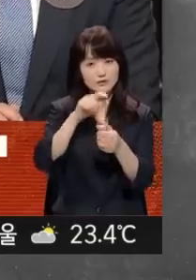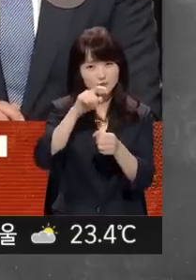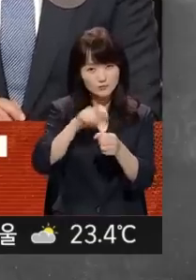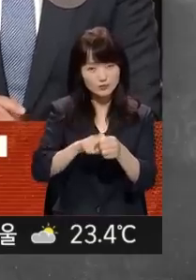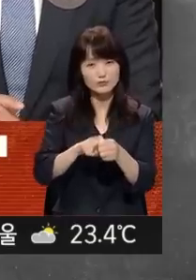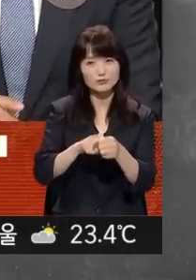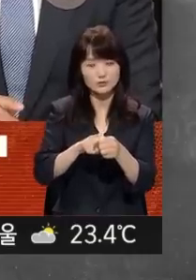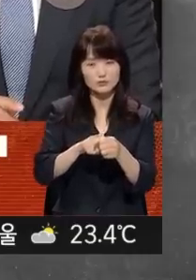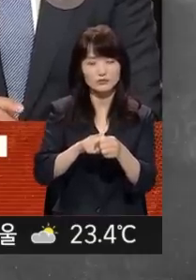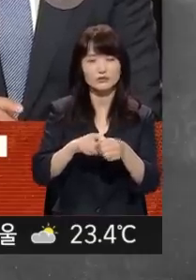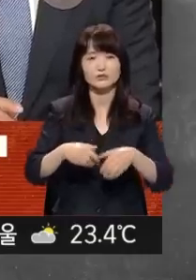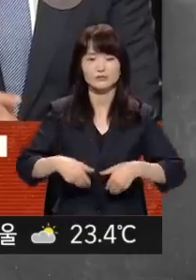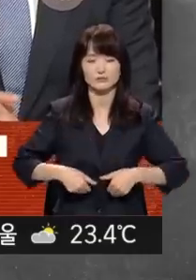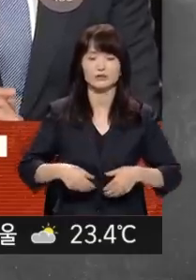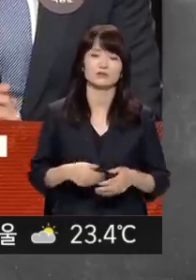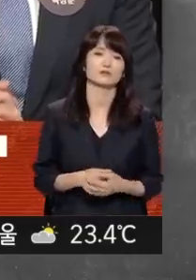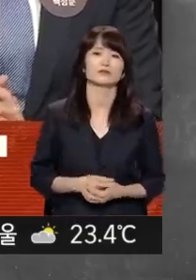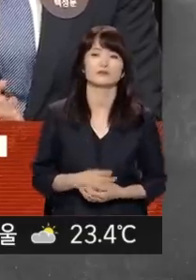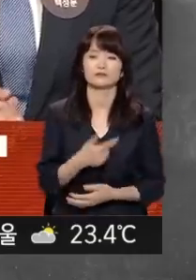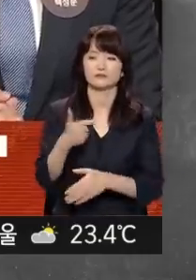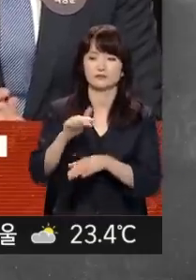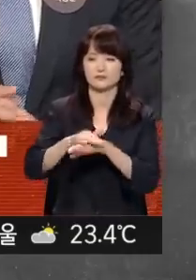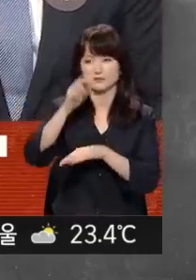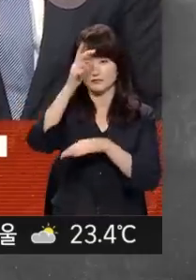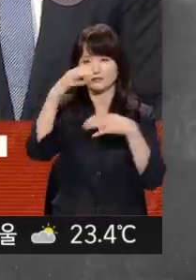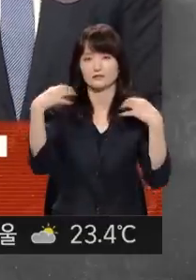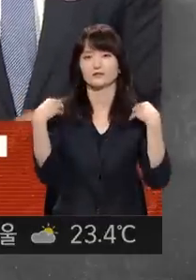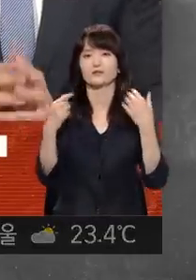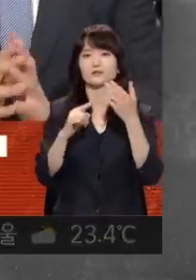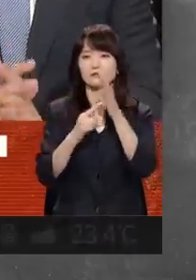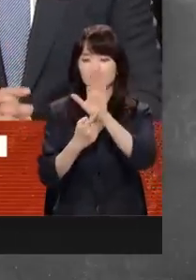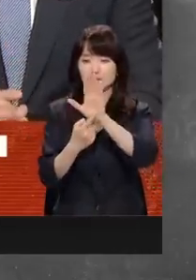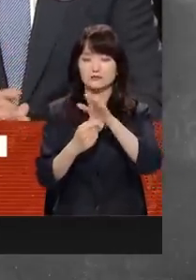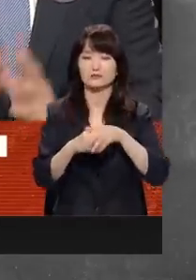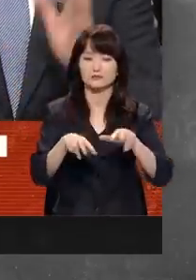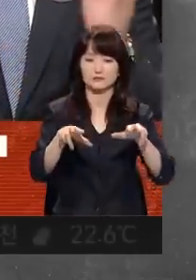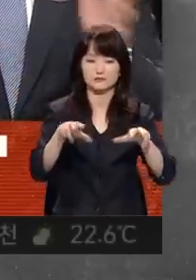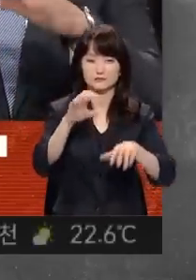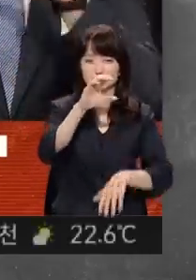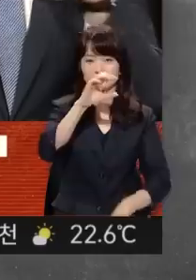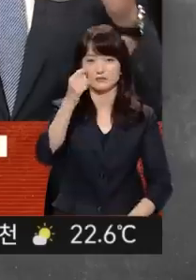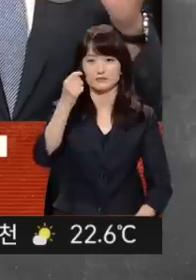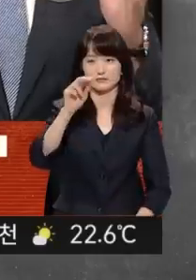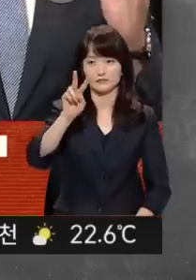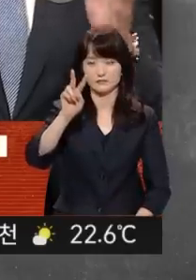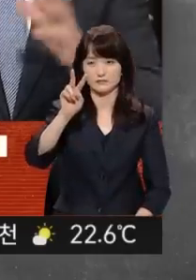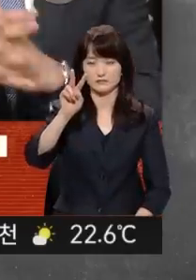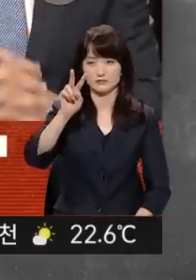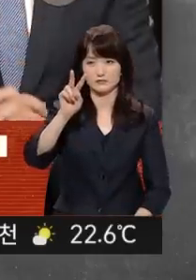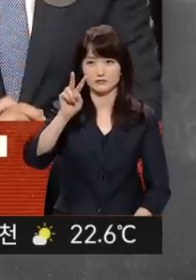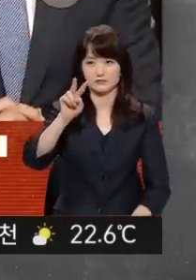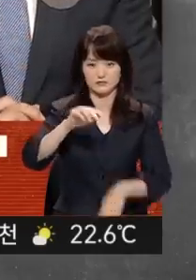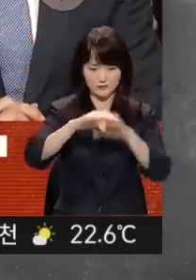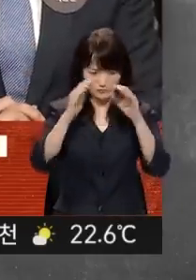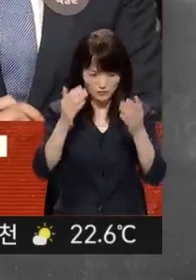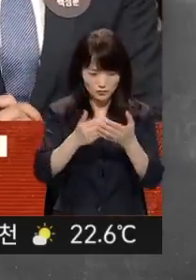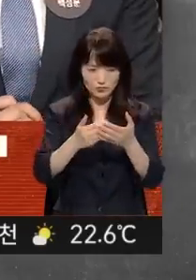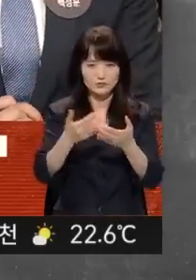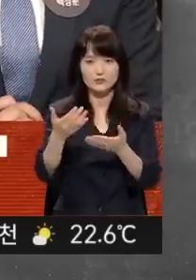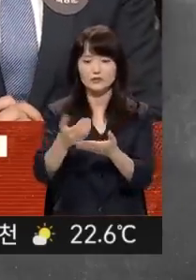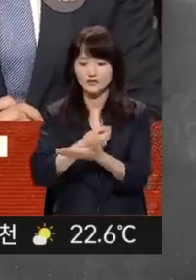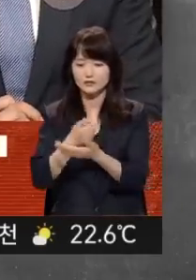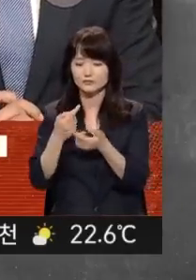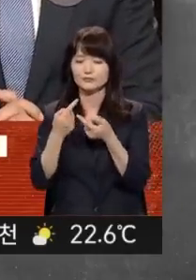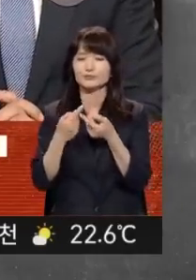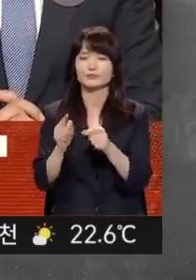일단 대전경찰청에서 밝힌 바를 말씀드리면 현재 CCTV 사건 발생한 전체 cctv를 다 확보해서